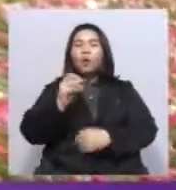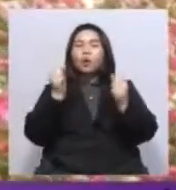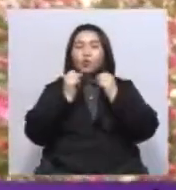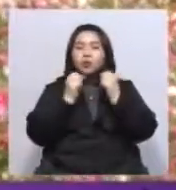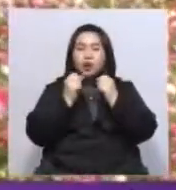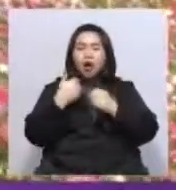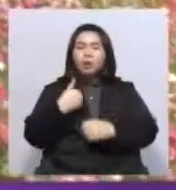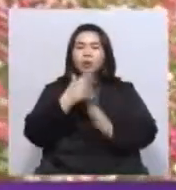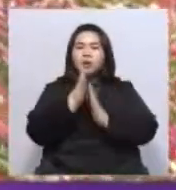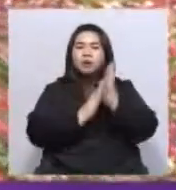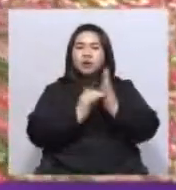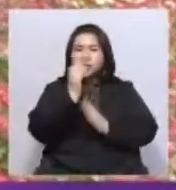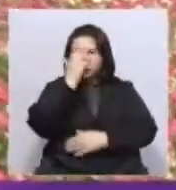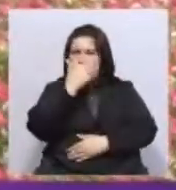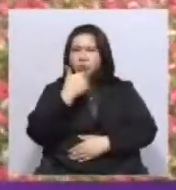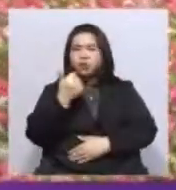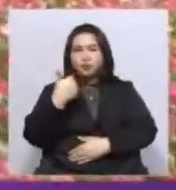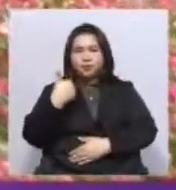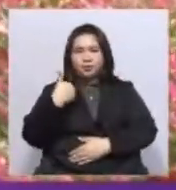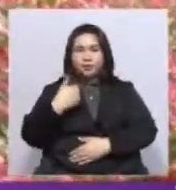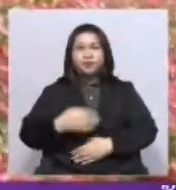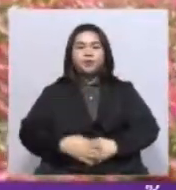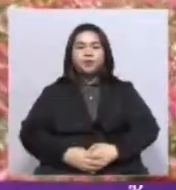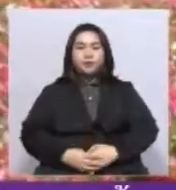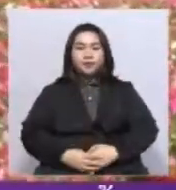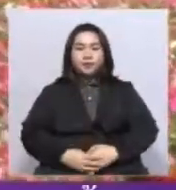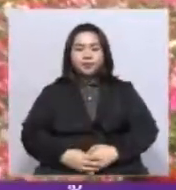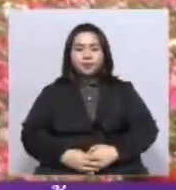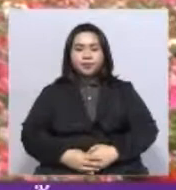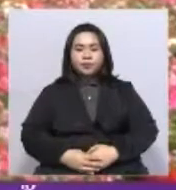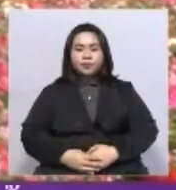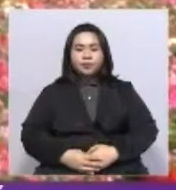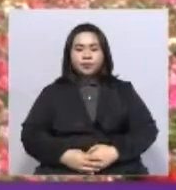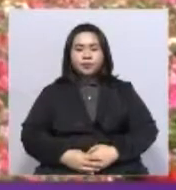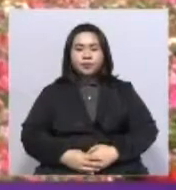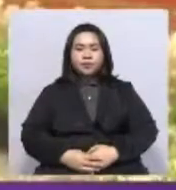สที่ถือเป็นอีกหนึ่งไฮไลท์เด็ดของงานเลยค่ะ